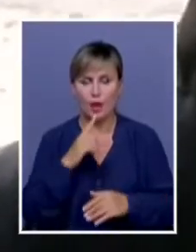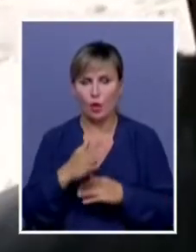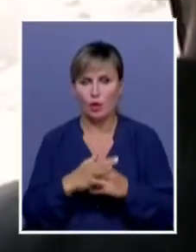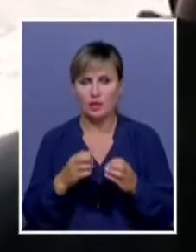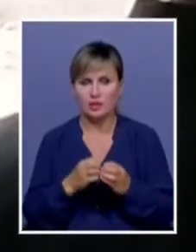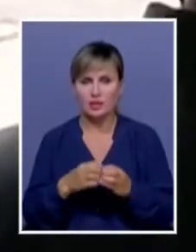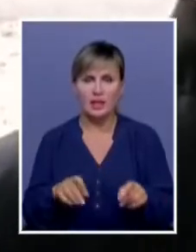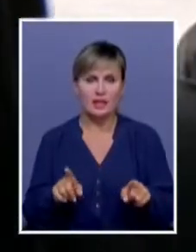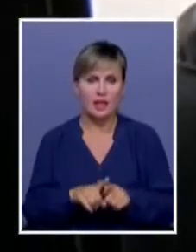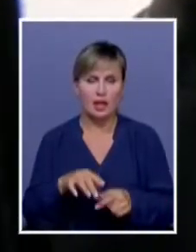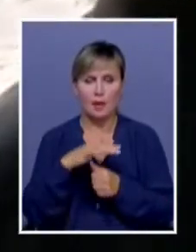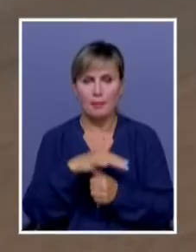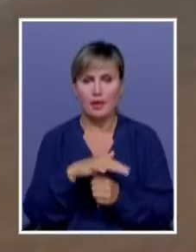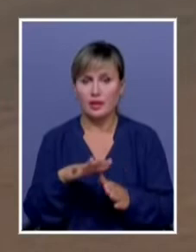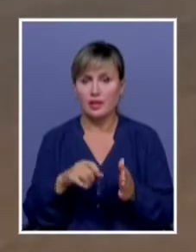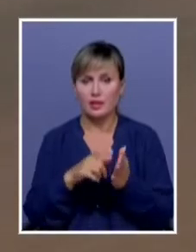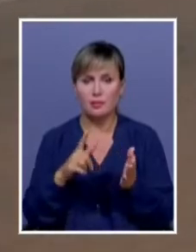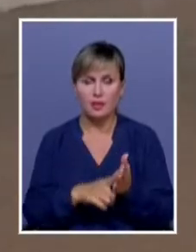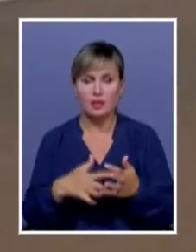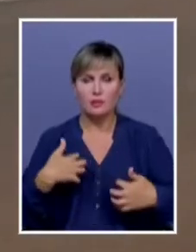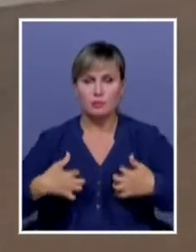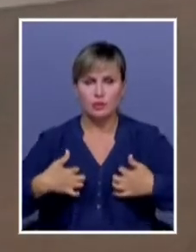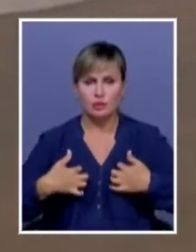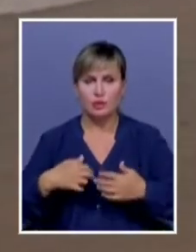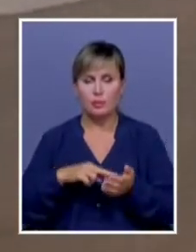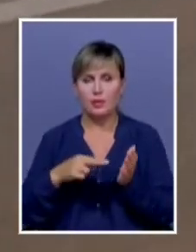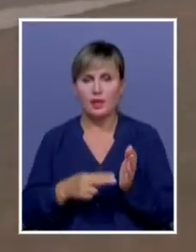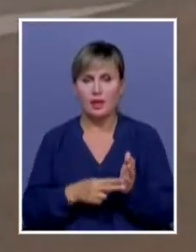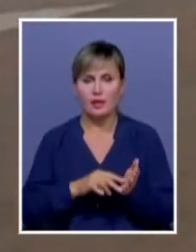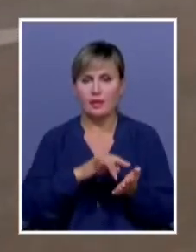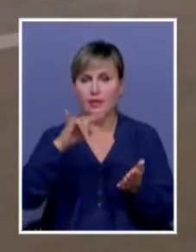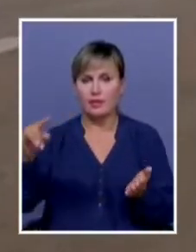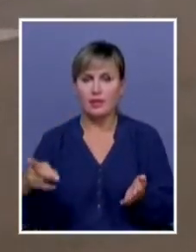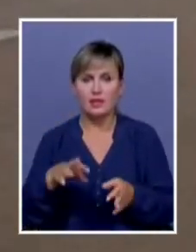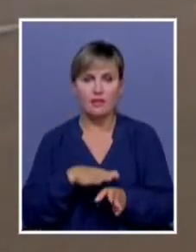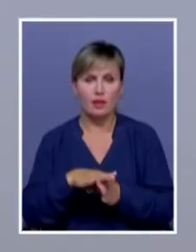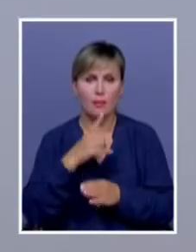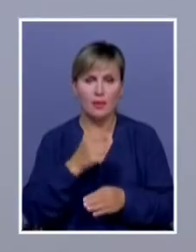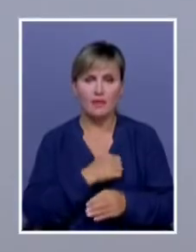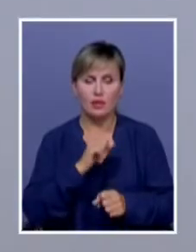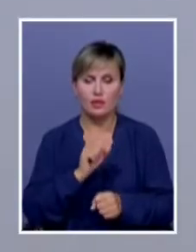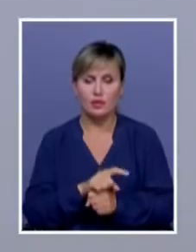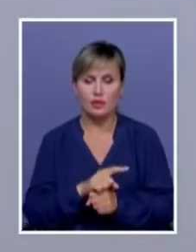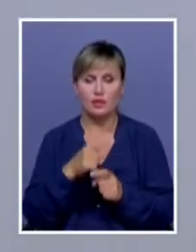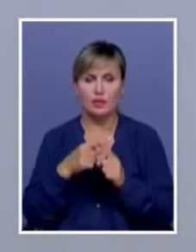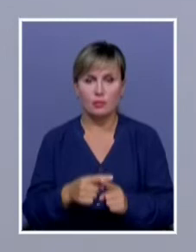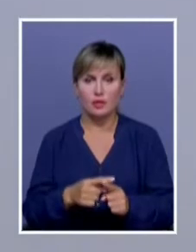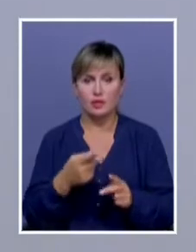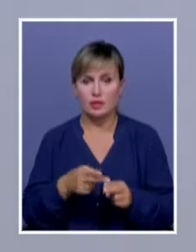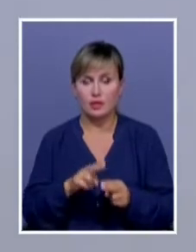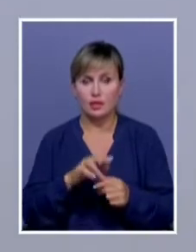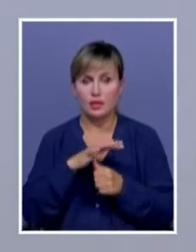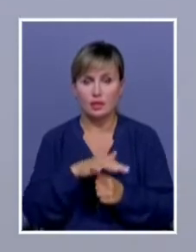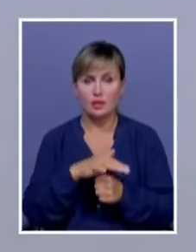10 подобных машин Ми-17 спешат совершить плановую переброску десанта для выполнения боевой задачи. Сопровождают летательные